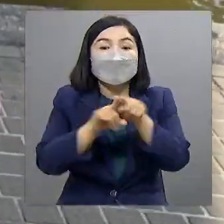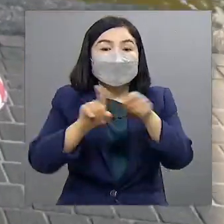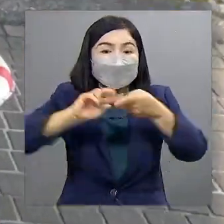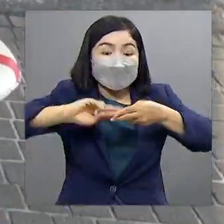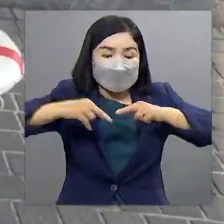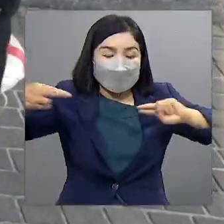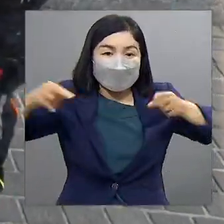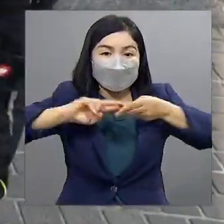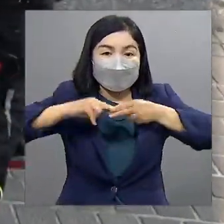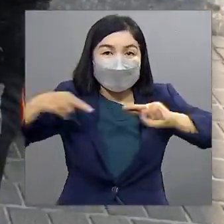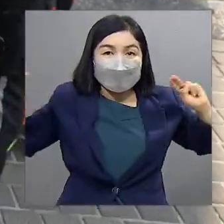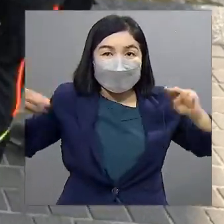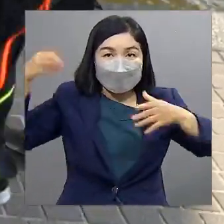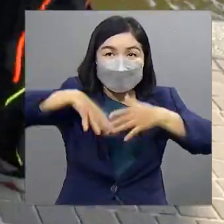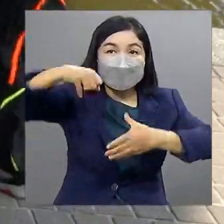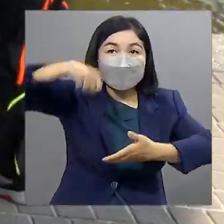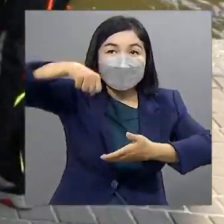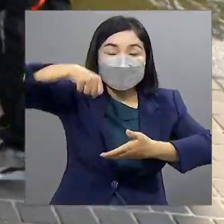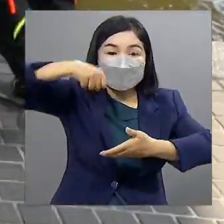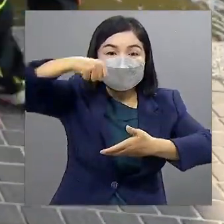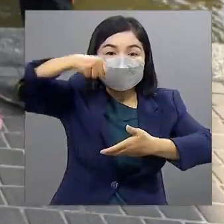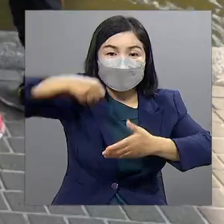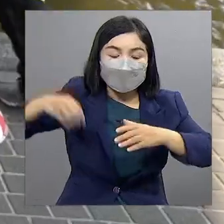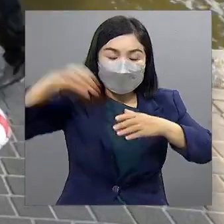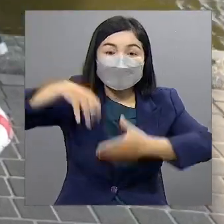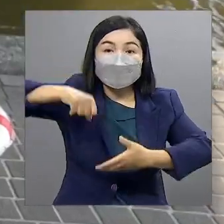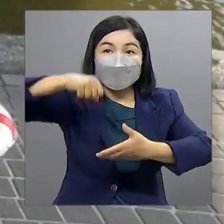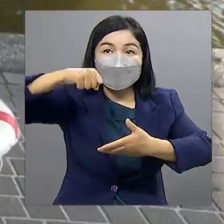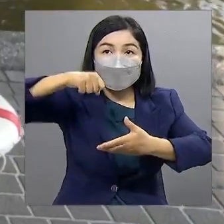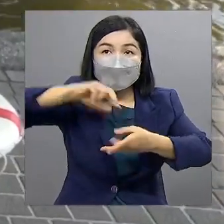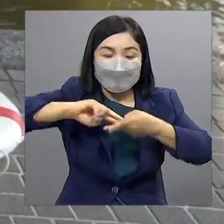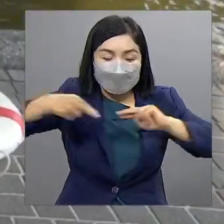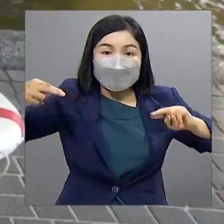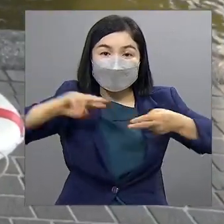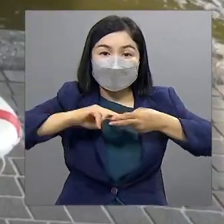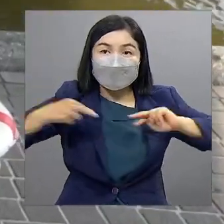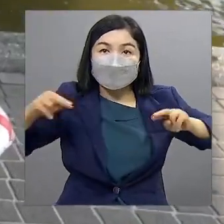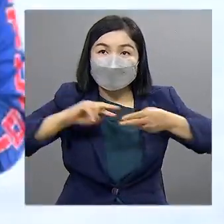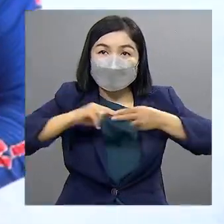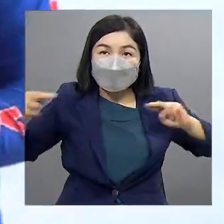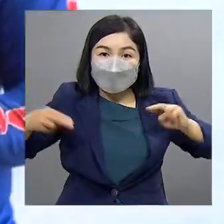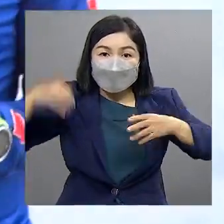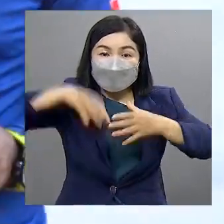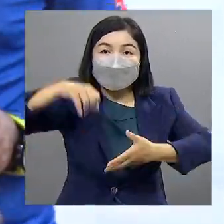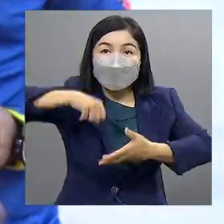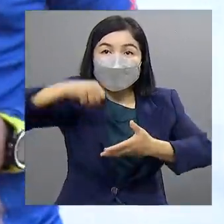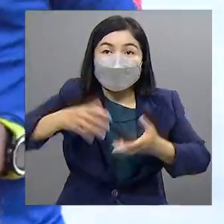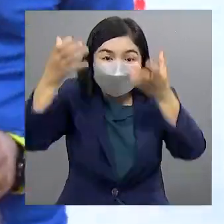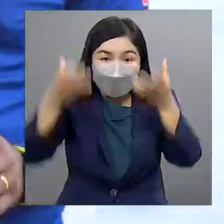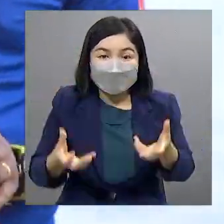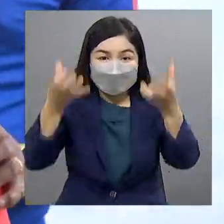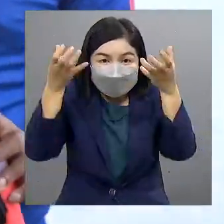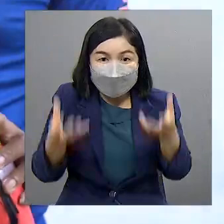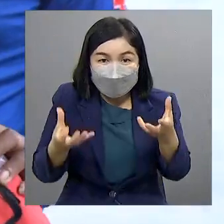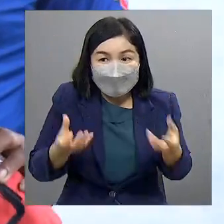งบรรจุอยู่ในถุงเชือกแบบนี้แหละครับแต่เรามาบรรจุอยู่ในถุงเพื่อให้มันมีน้ำหนักในการโยน